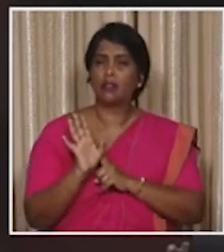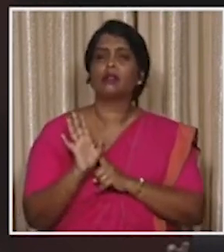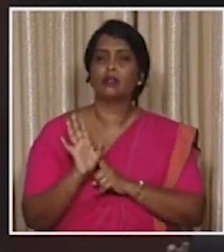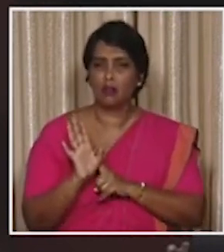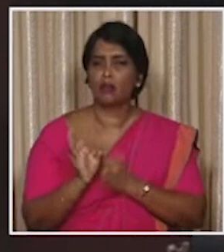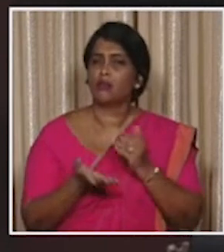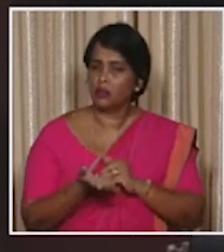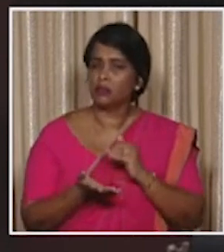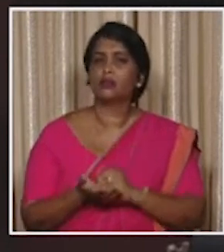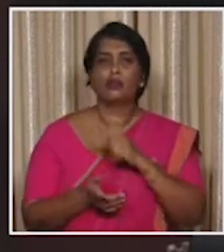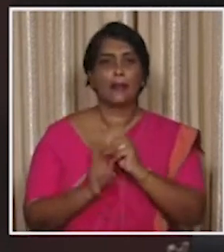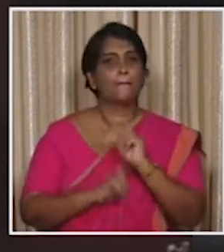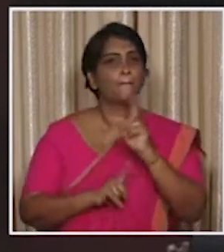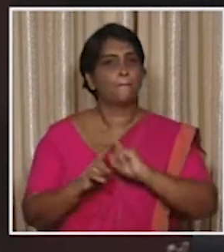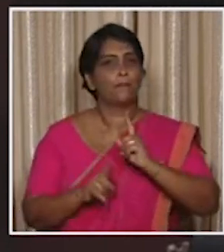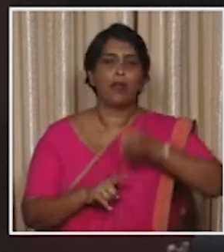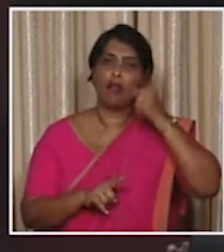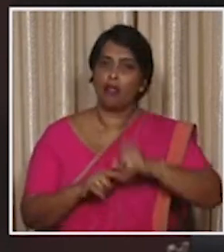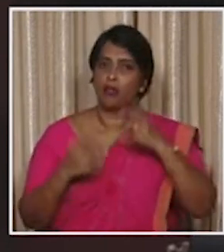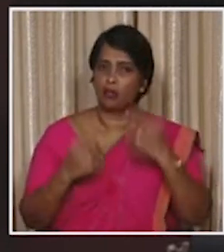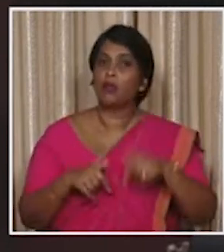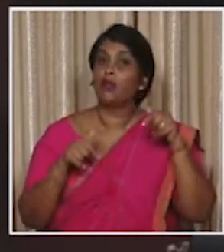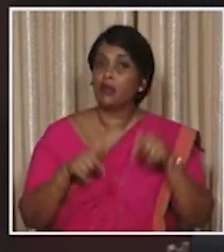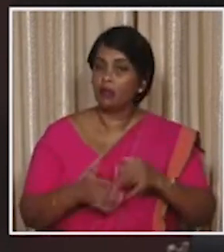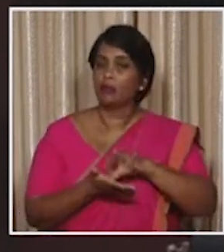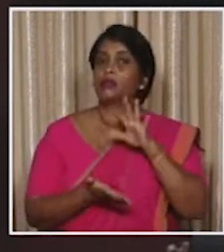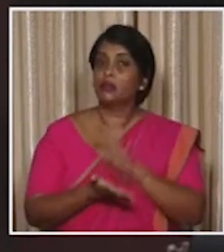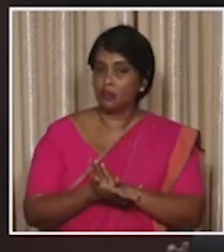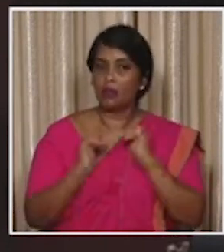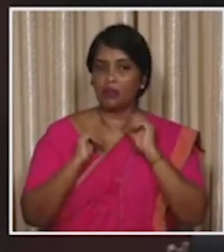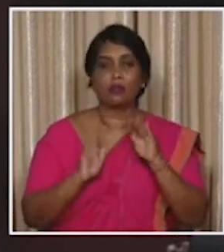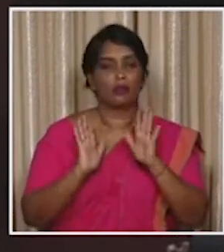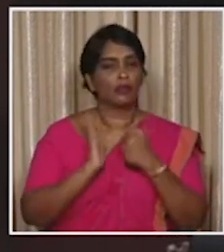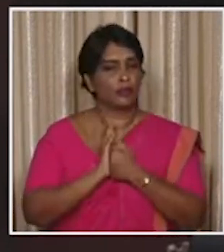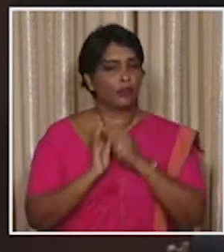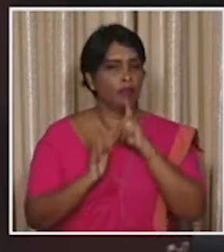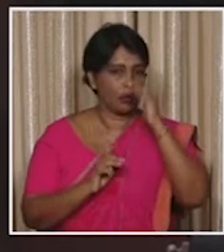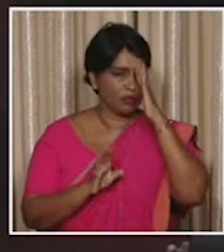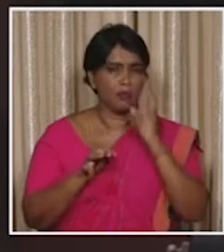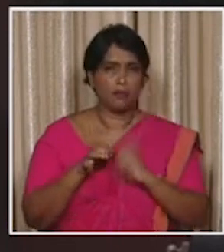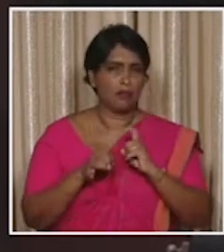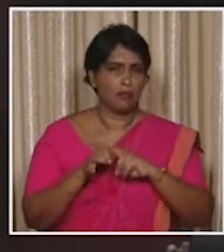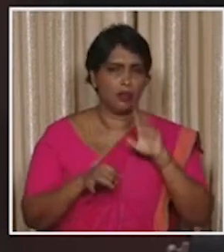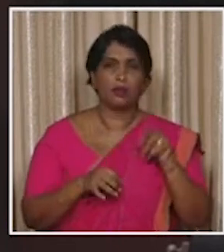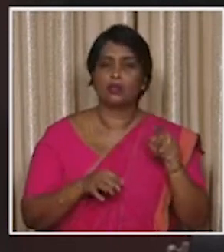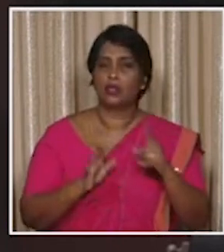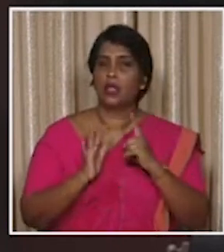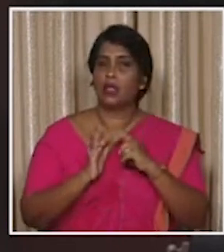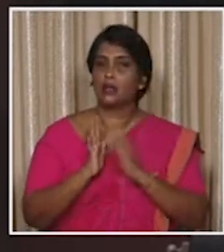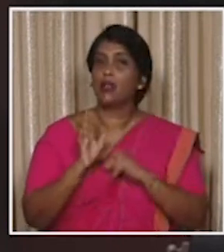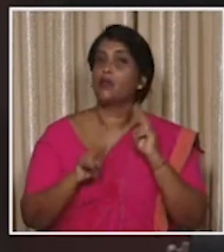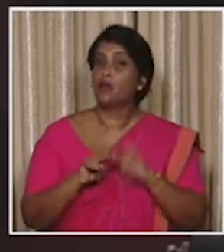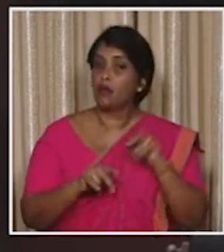හැම අවස්ථාවකදීම පාර්ලිමේන්තුව අනුමත කරා. අද ස්ථාවරත්වයක් තියෙනවා. හැබැයි ගරු කතානායකතුමනි ප්‍රශ්නේ තියෙන්නේ ජාත්‍යන්තර